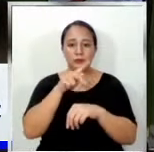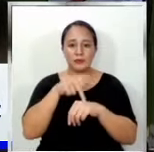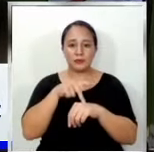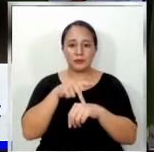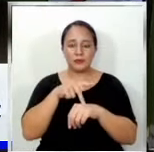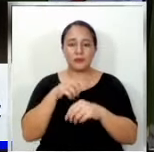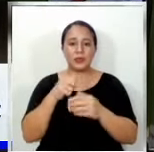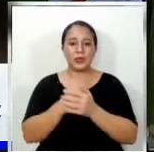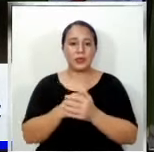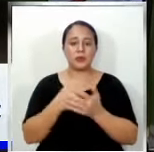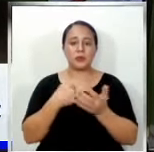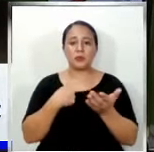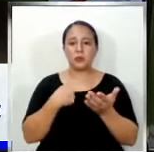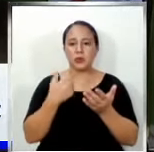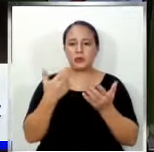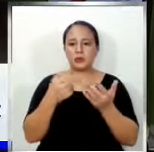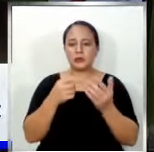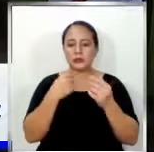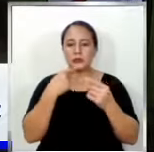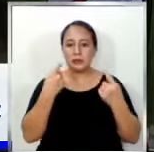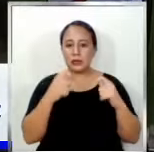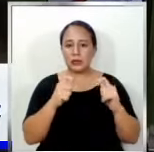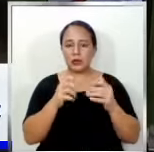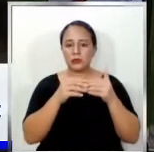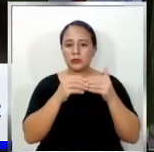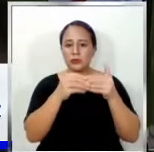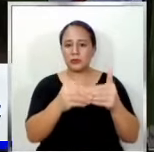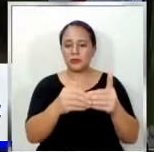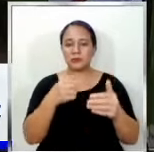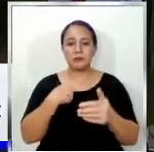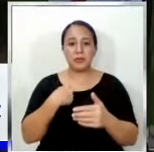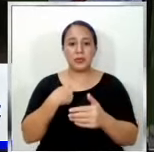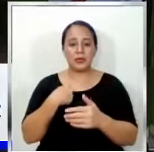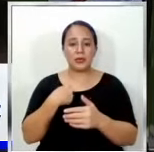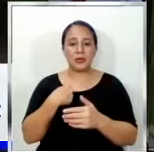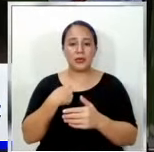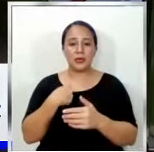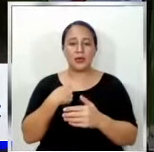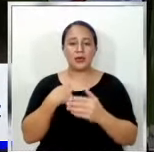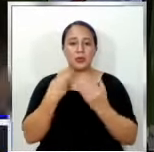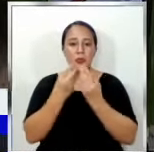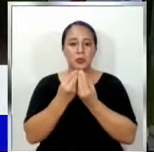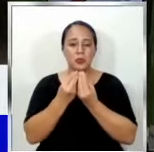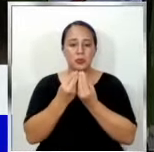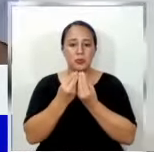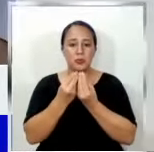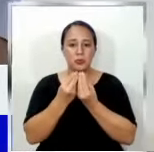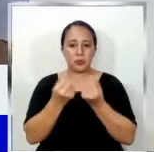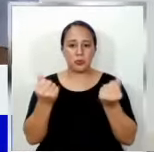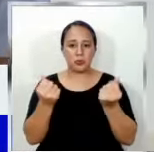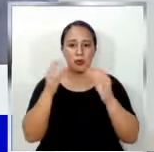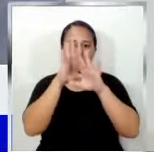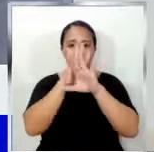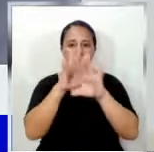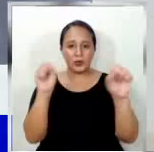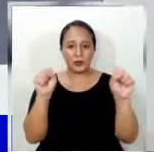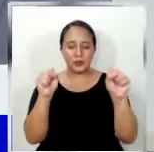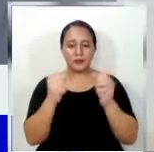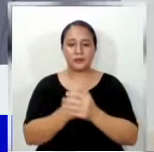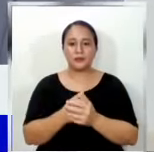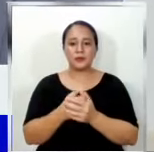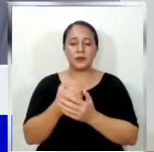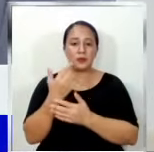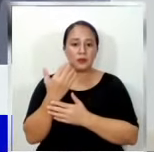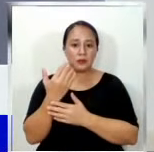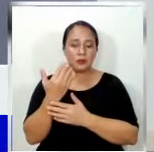niya pamumunuan ang bansa. I will be a healing president. While ours will